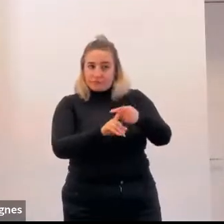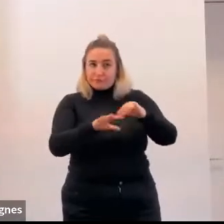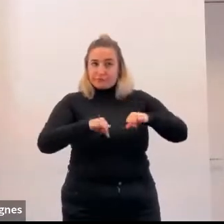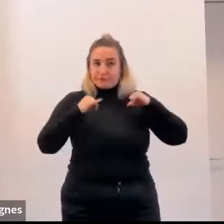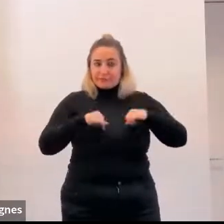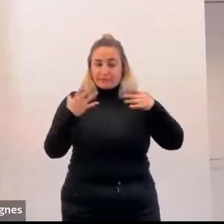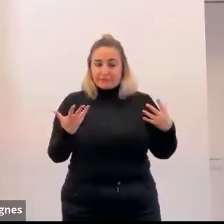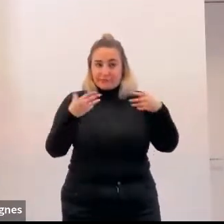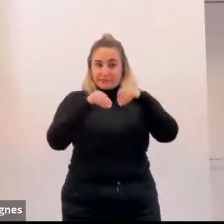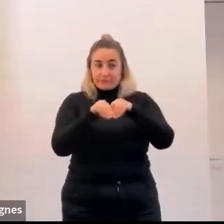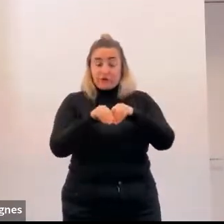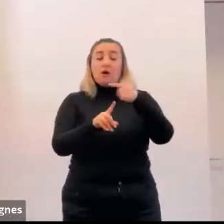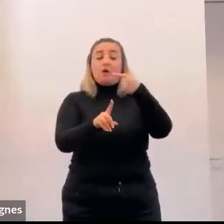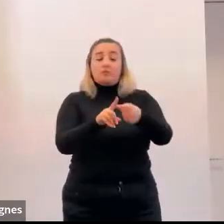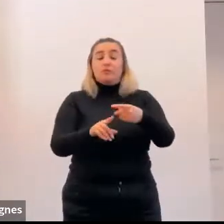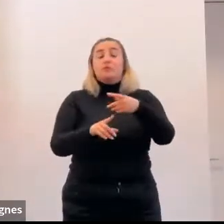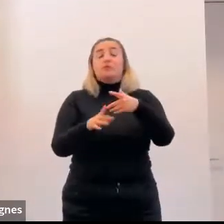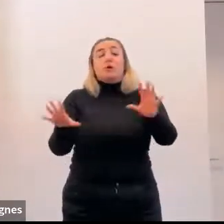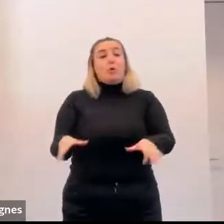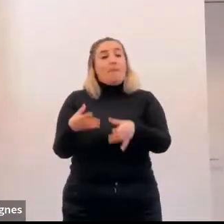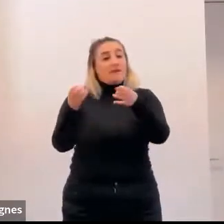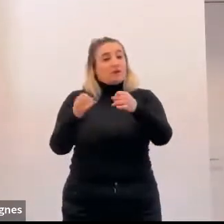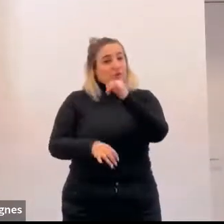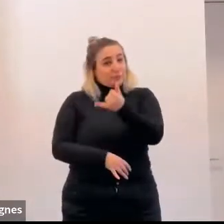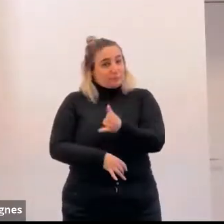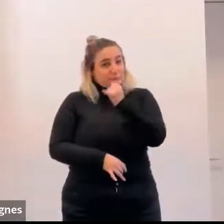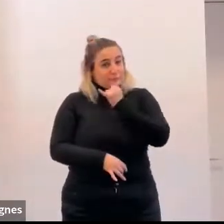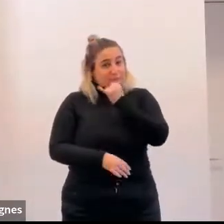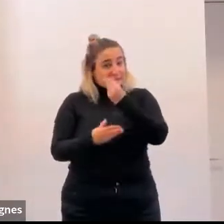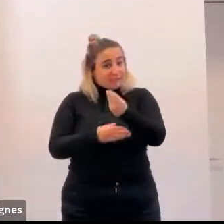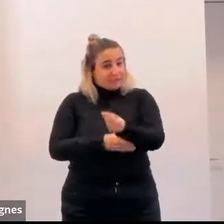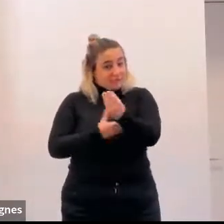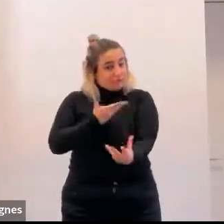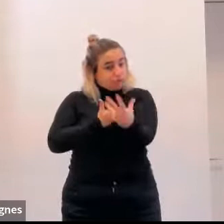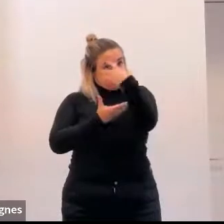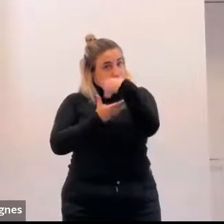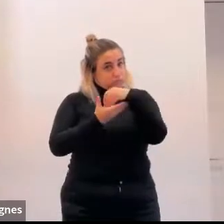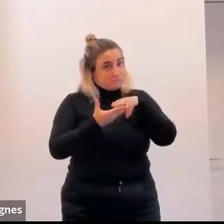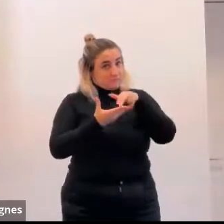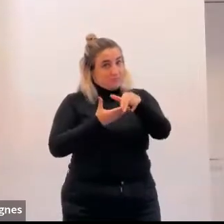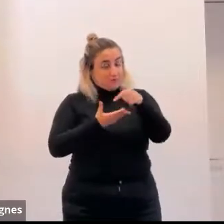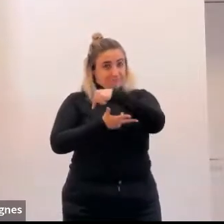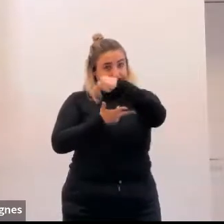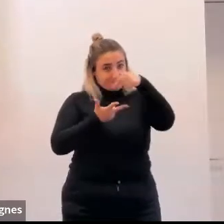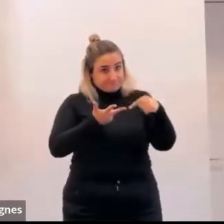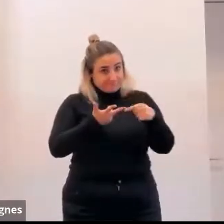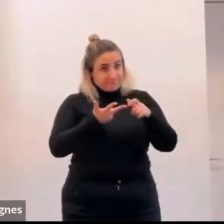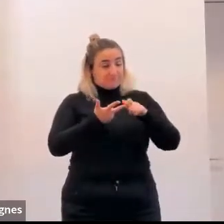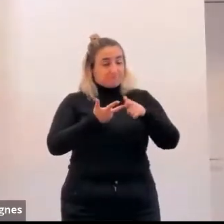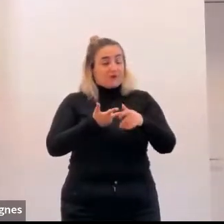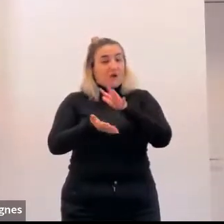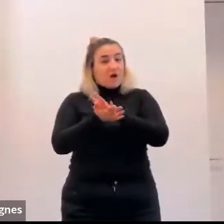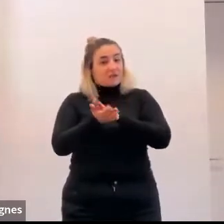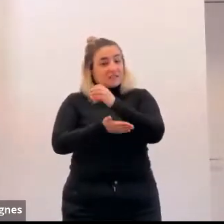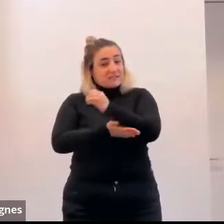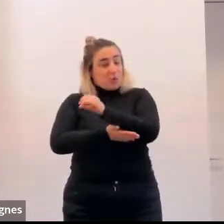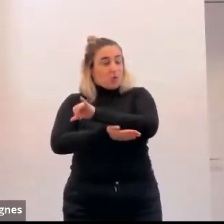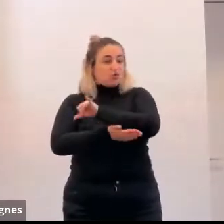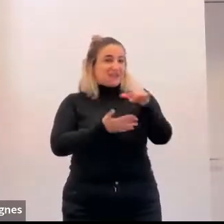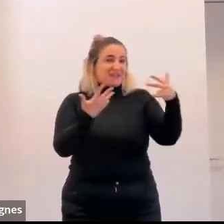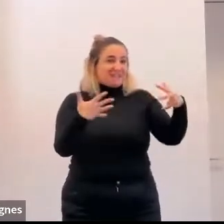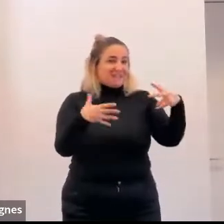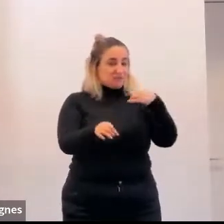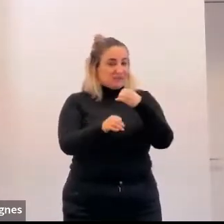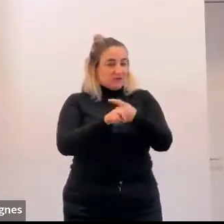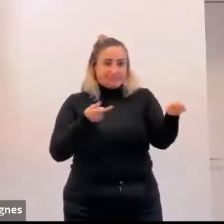la compétence petite enfance et pilotera ainsi l'ensemble des problématiques des 0 à 18 ans avec